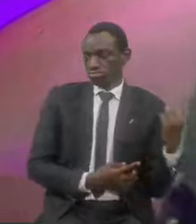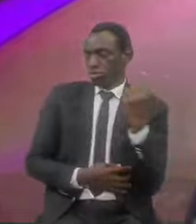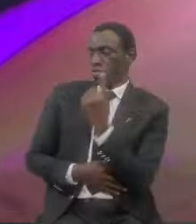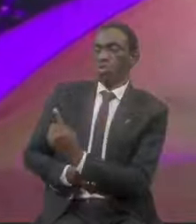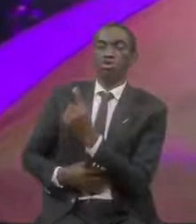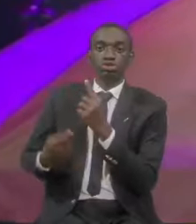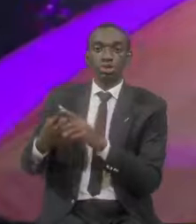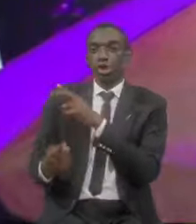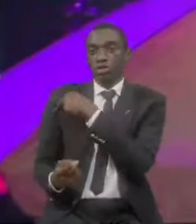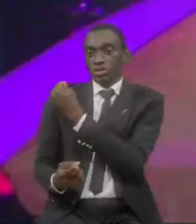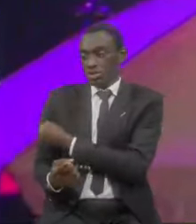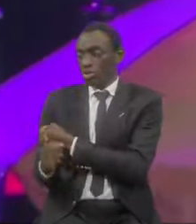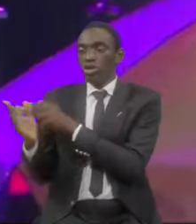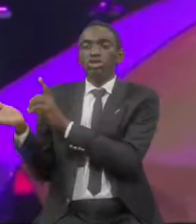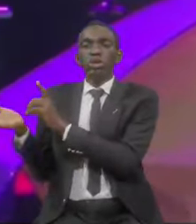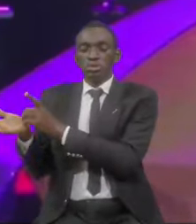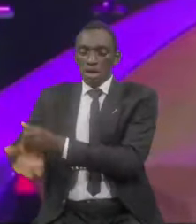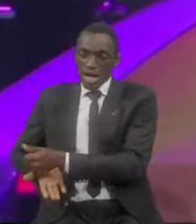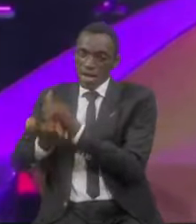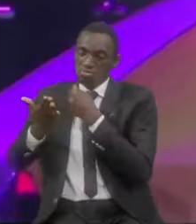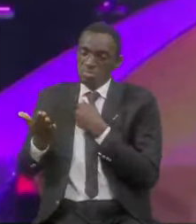le médecin vous aide un peu.